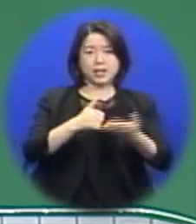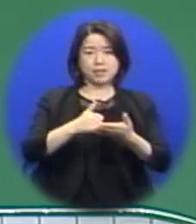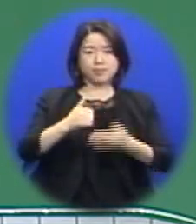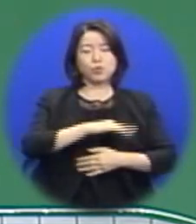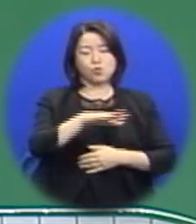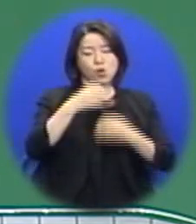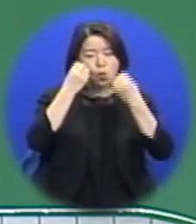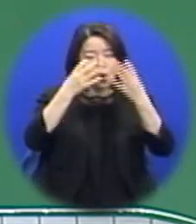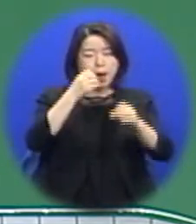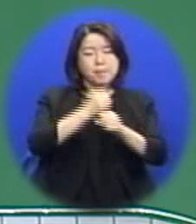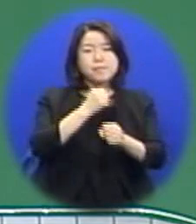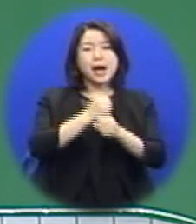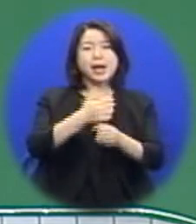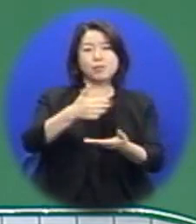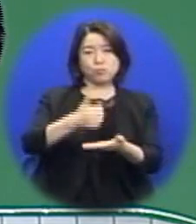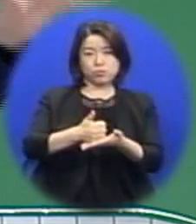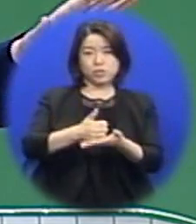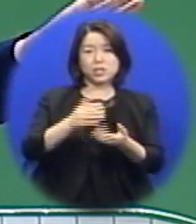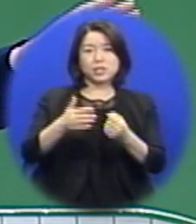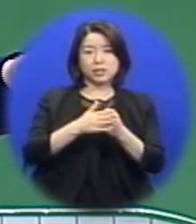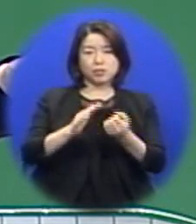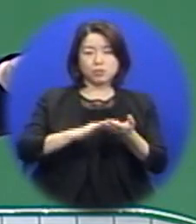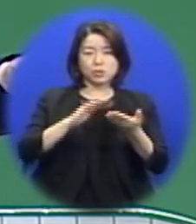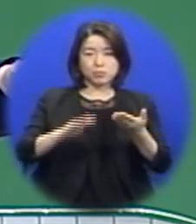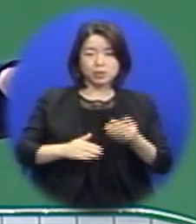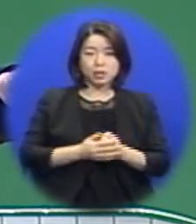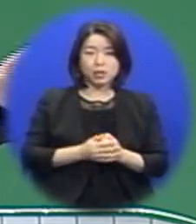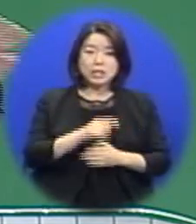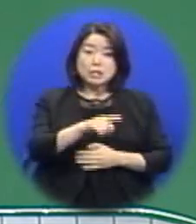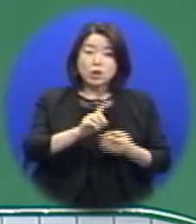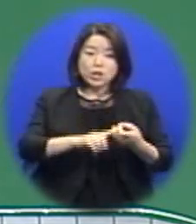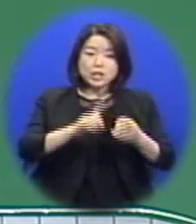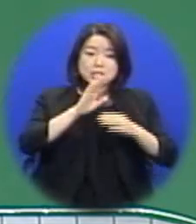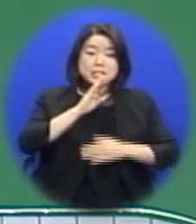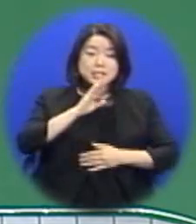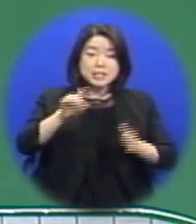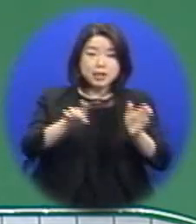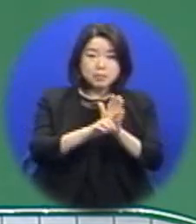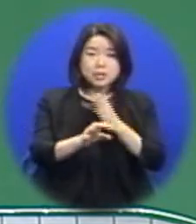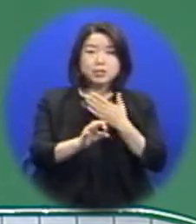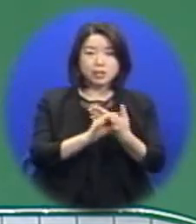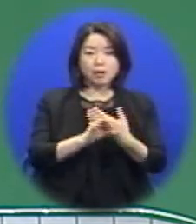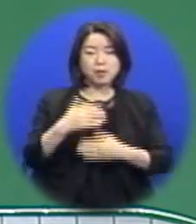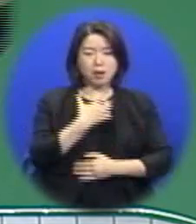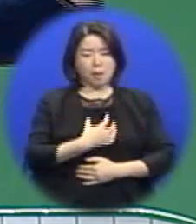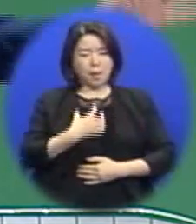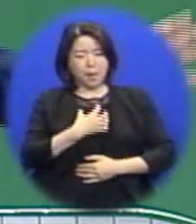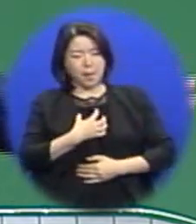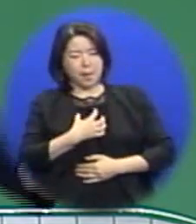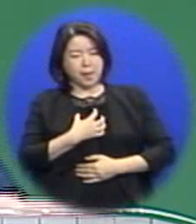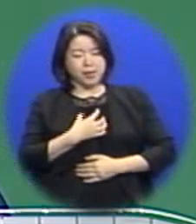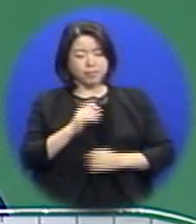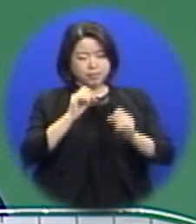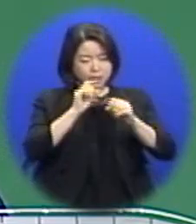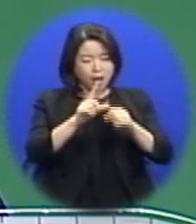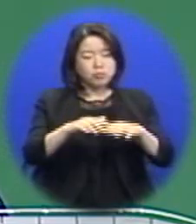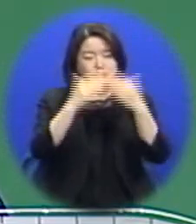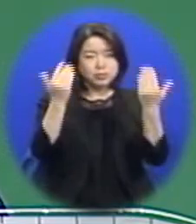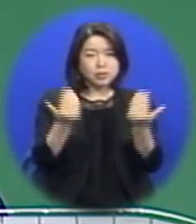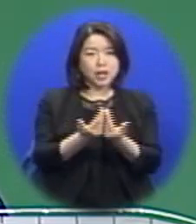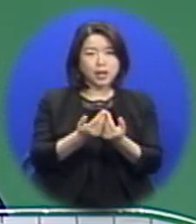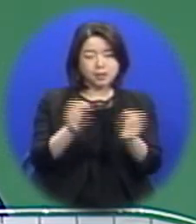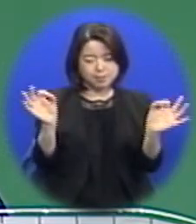창조주이시니까. 우리가 이 사실을 진짜 믿는다면 우리의 염려, 걱정거리는 대부분 다 사라질 것입니다.